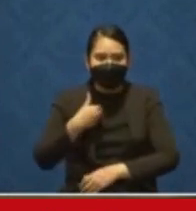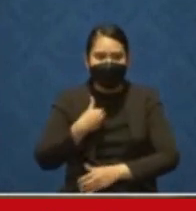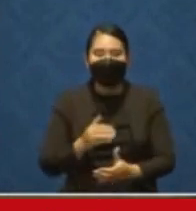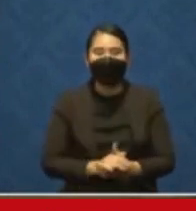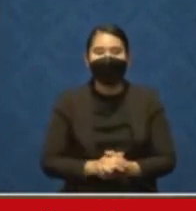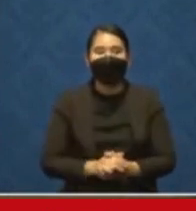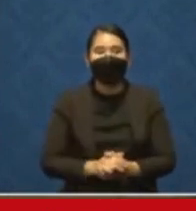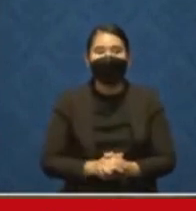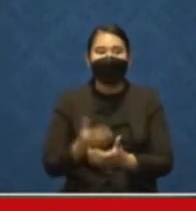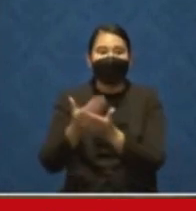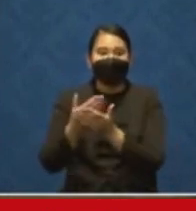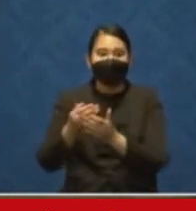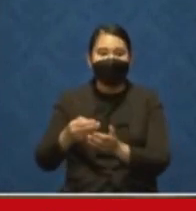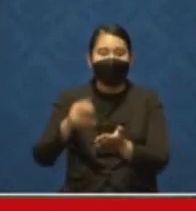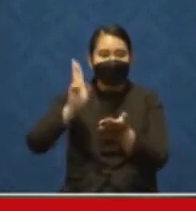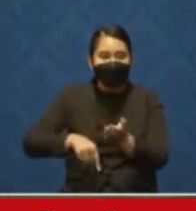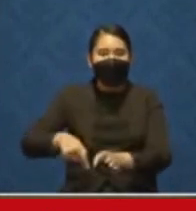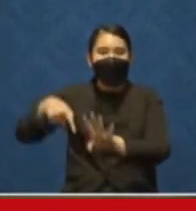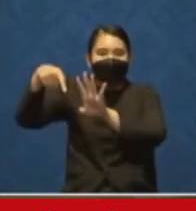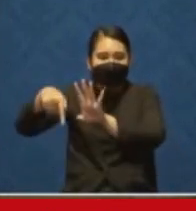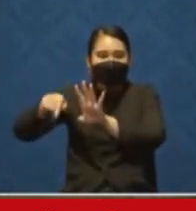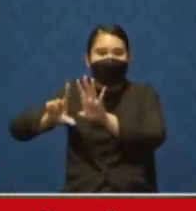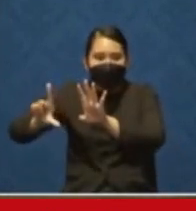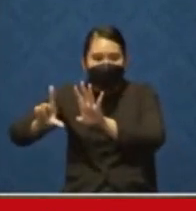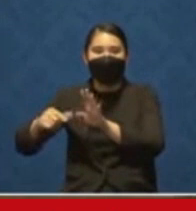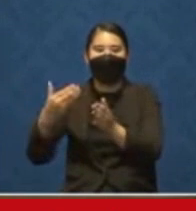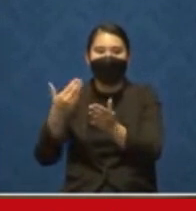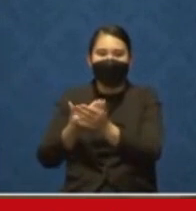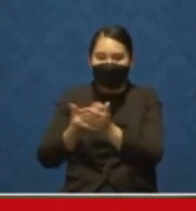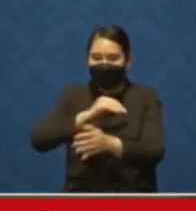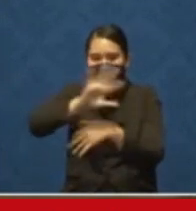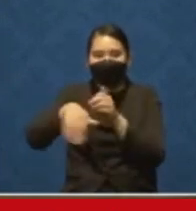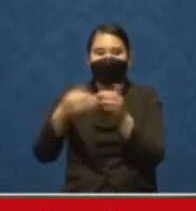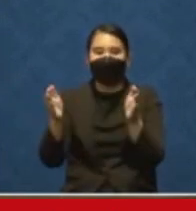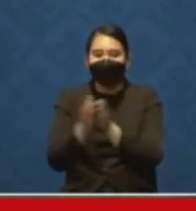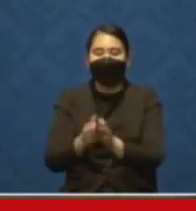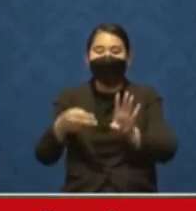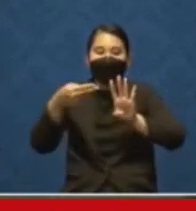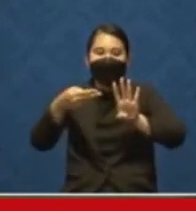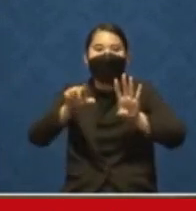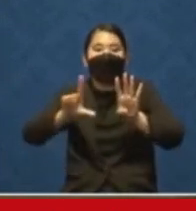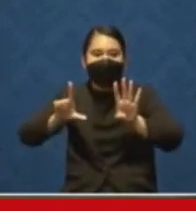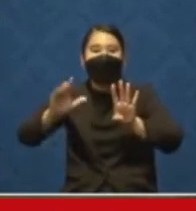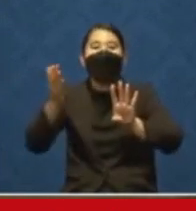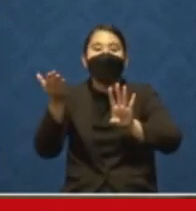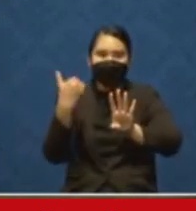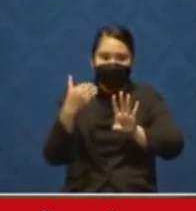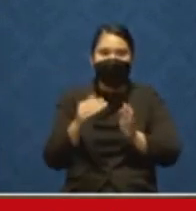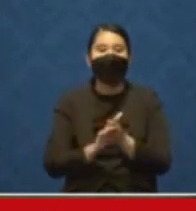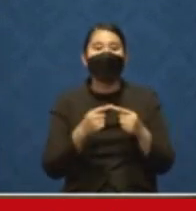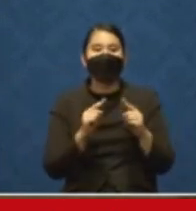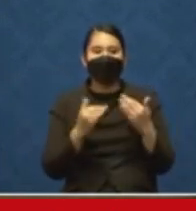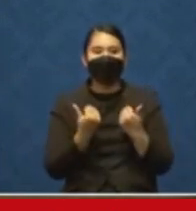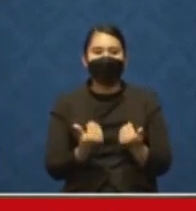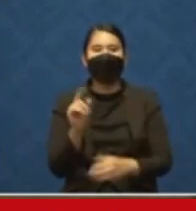ไปตามเงินพวกนั้นกับรับมีกฎหมายมีช่องให้ไปทำก็ต้องไปเอาเงิน 4พันล้านที่